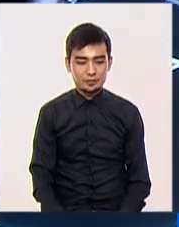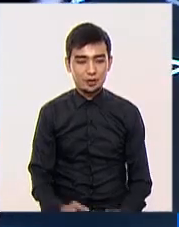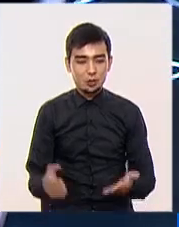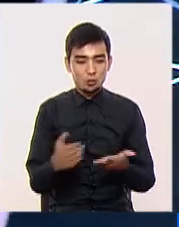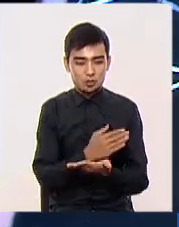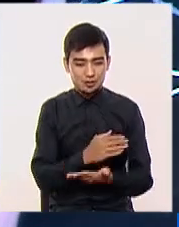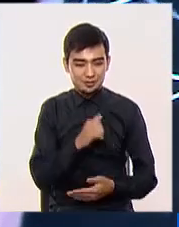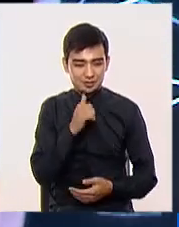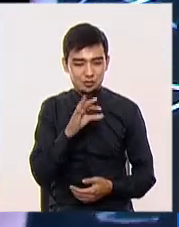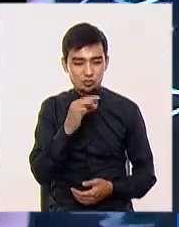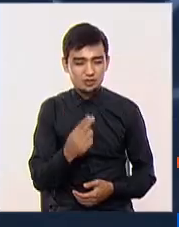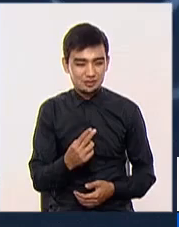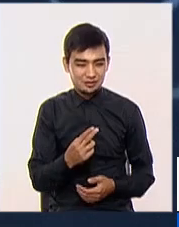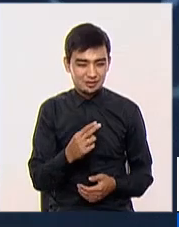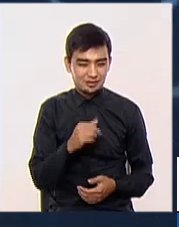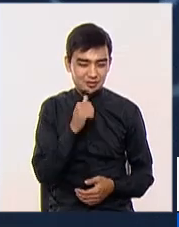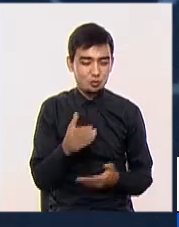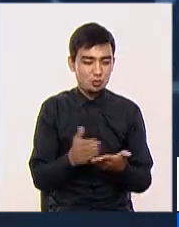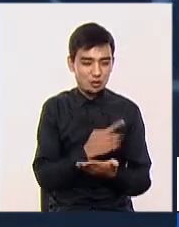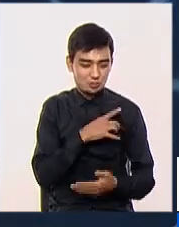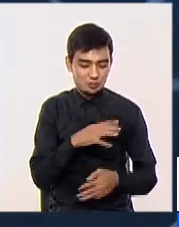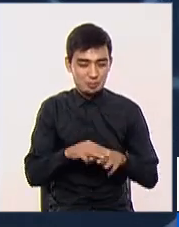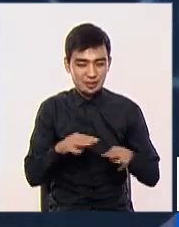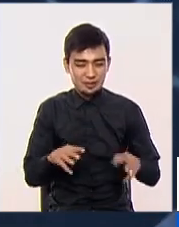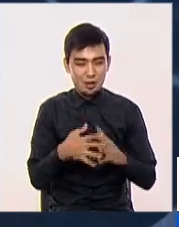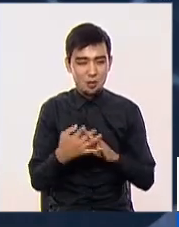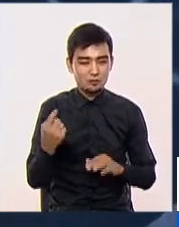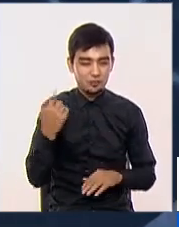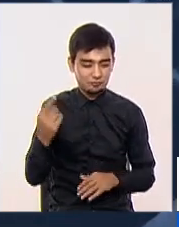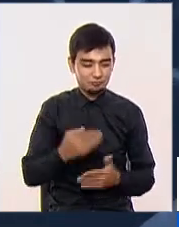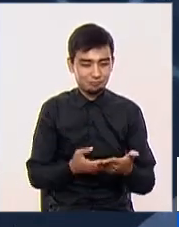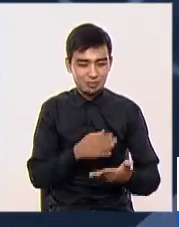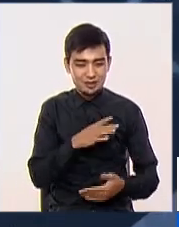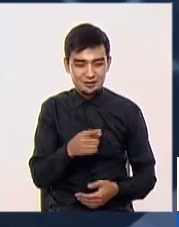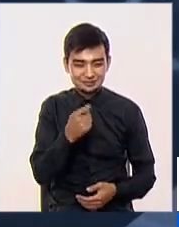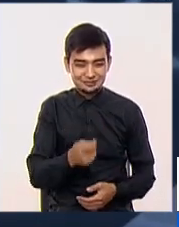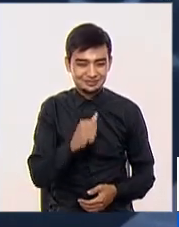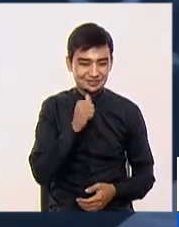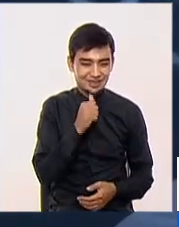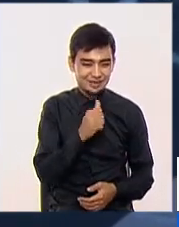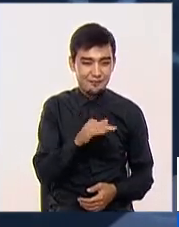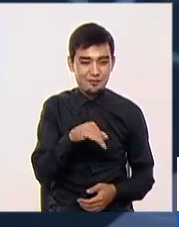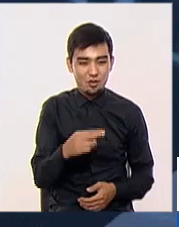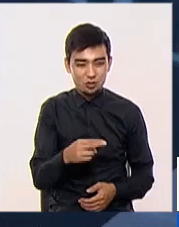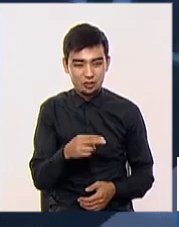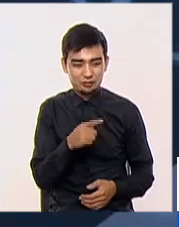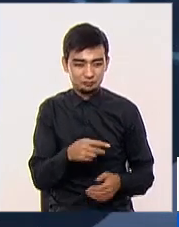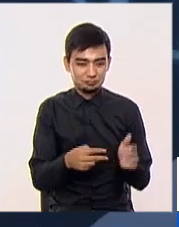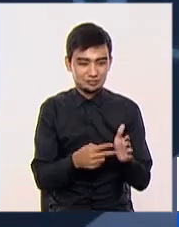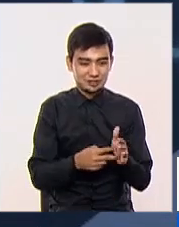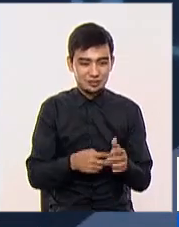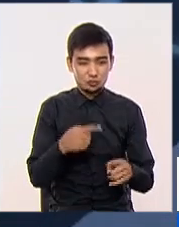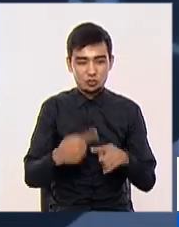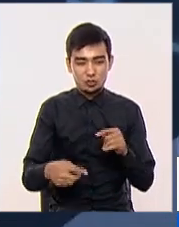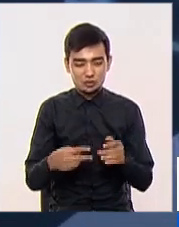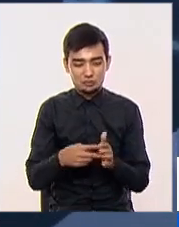Убрать с прилавков социальный сахар предлагает министр сельского хозяйства. Дешевый сладкий песок из Тапфонда способствует росту рыночных